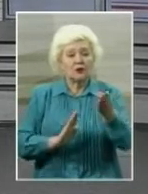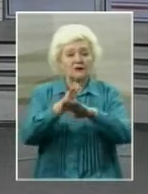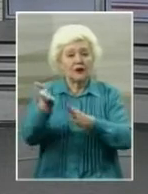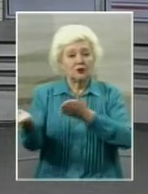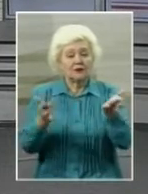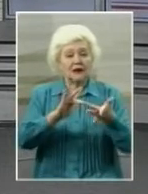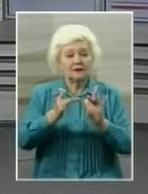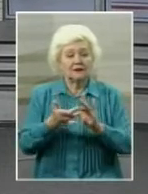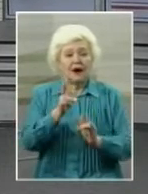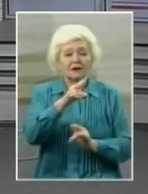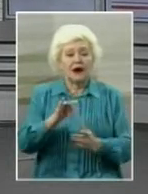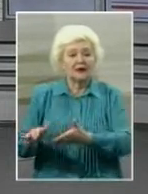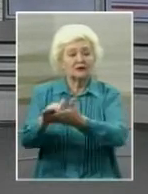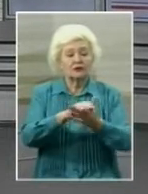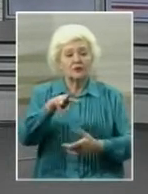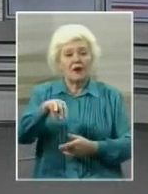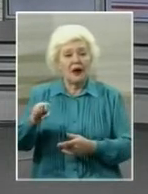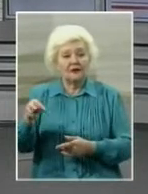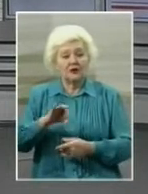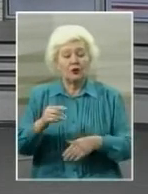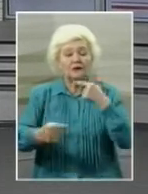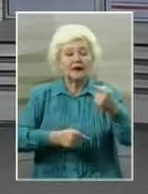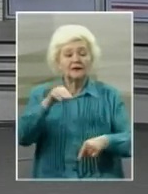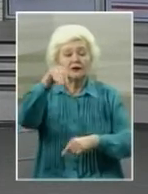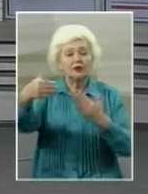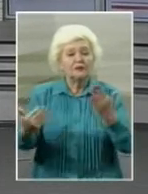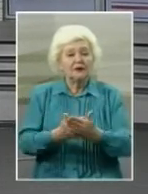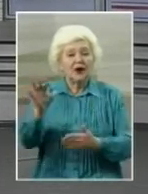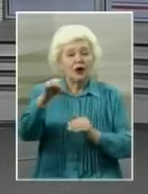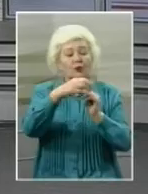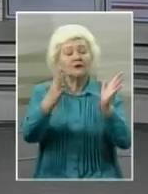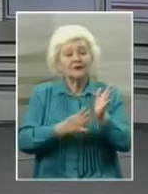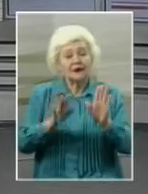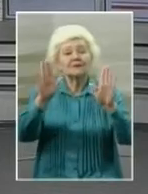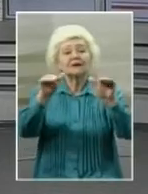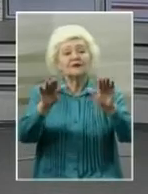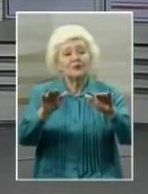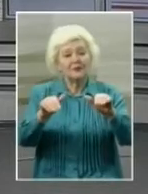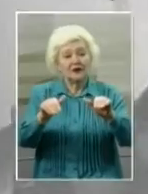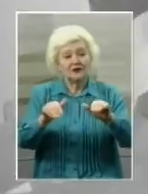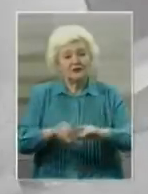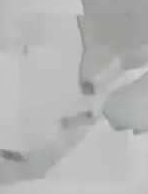наш сайт КС Суспільне Медіа. А наступні таврійські новини о 19:00. До побачення.